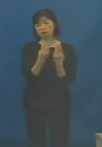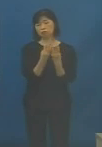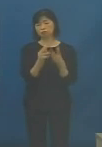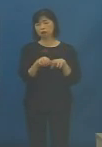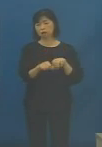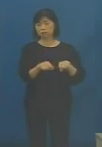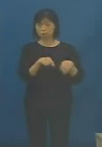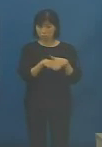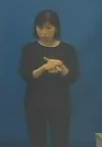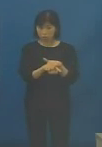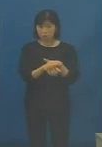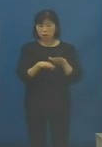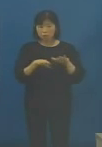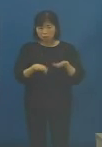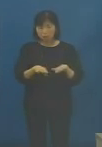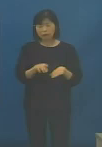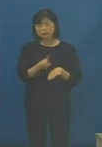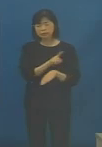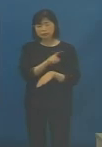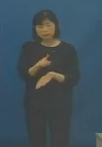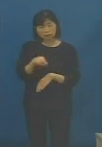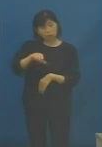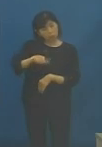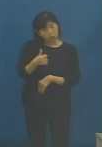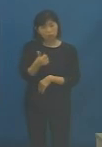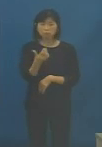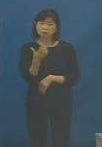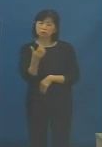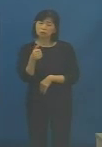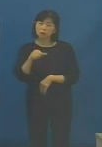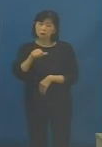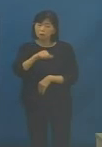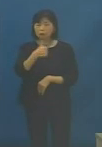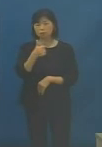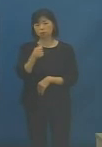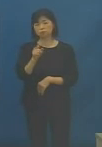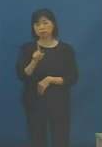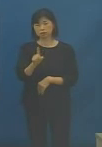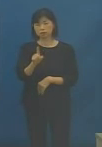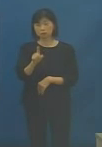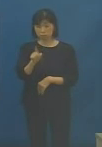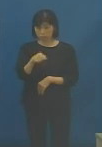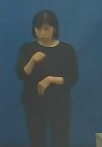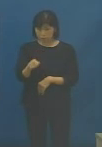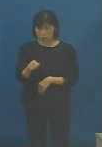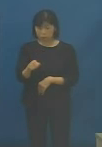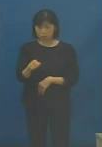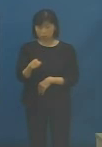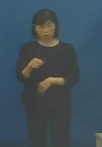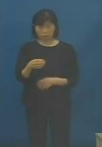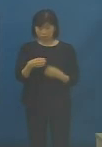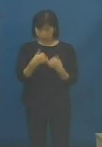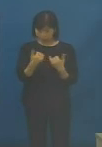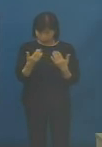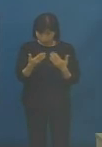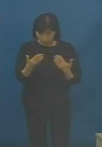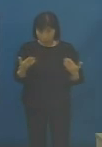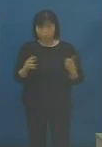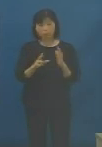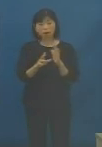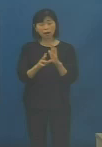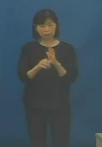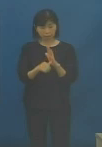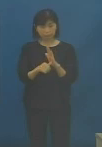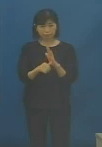でも日に551件とかいうレベルでありますから、まあ、こんなにいっぱい出てくるとですね、その作業をじ